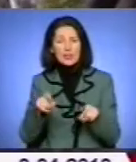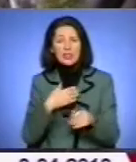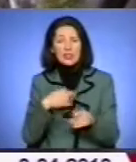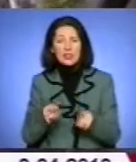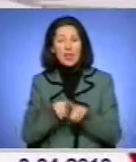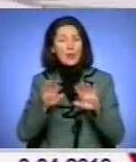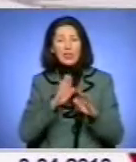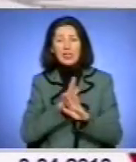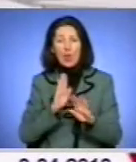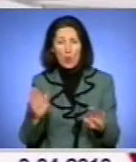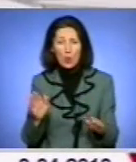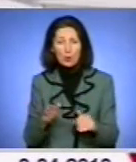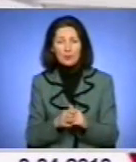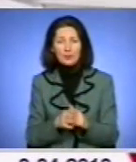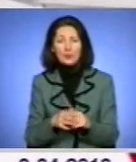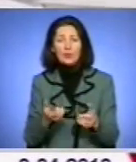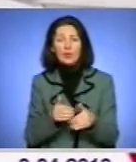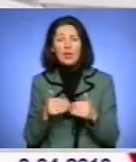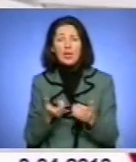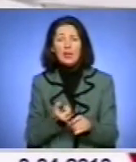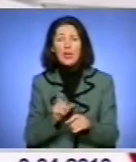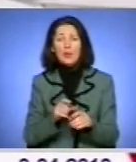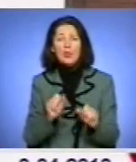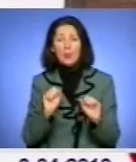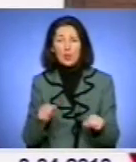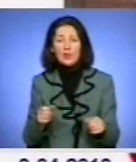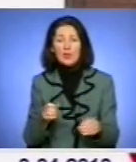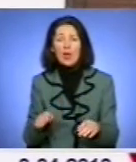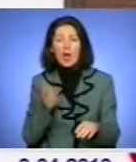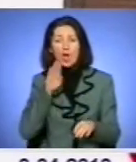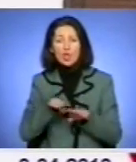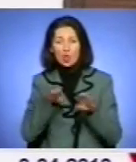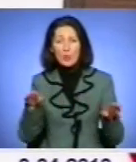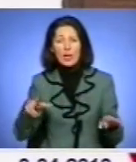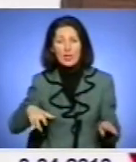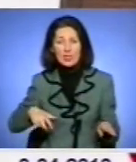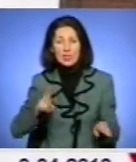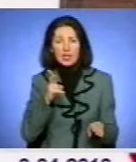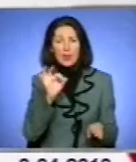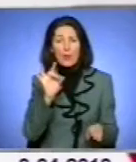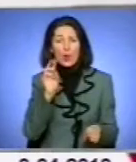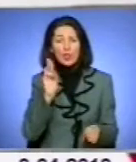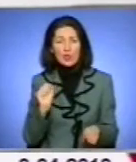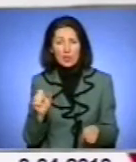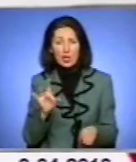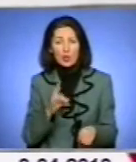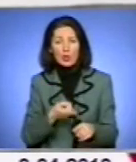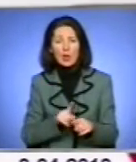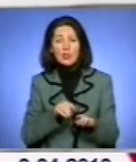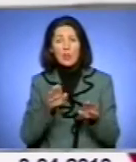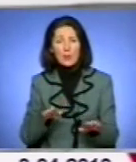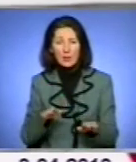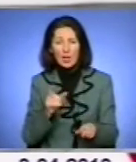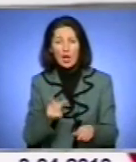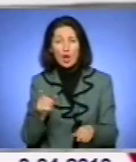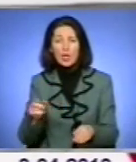не прогнозуємо. Найбільша вірогідність підтоплень у Заліщицькому та Борщівському районах. У цих місцевостях жителів навчають, як поводитися